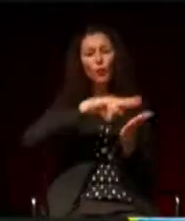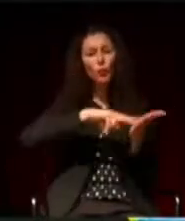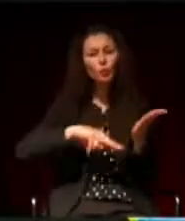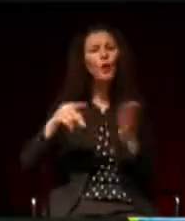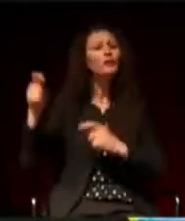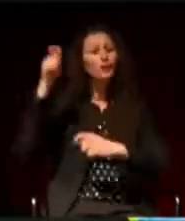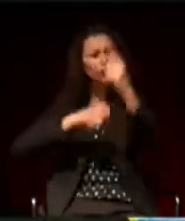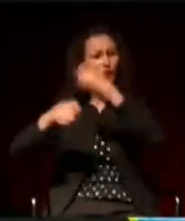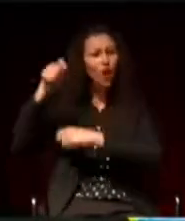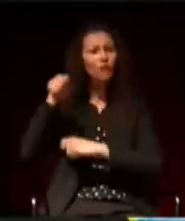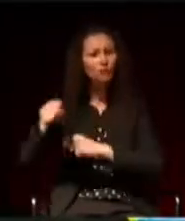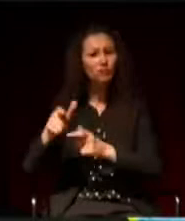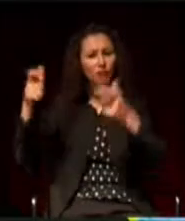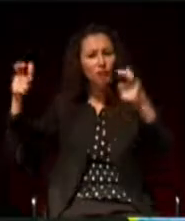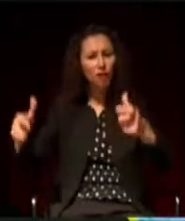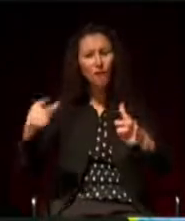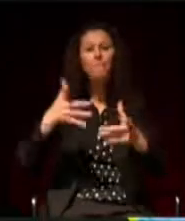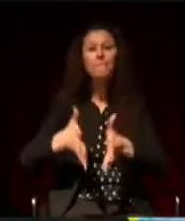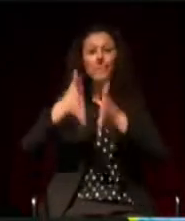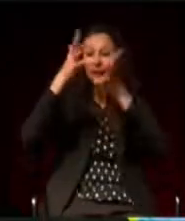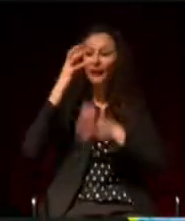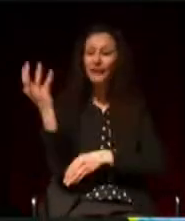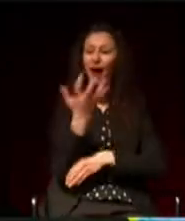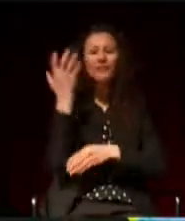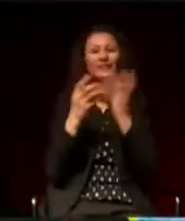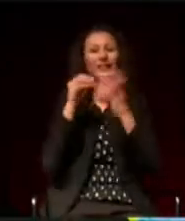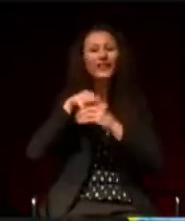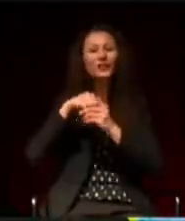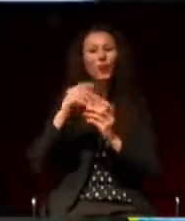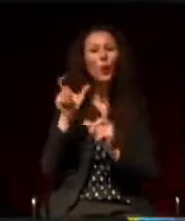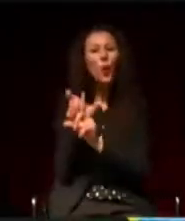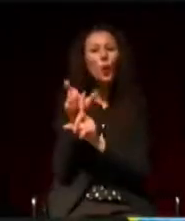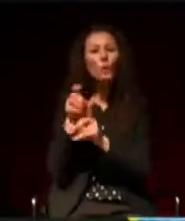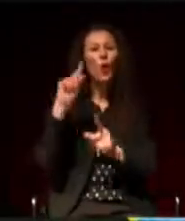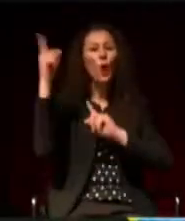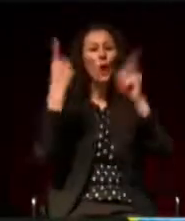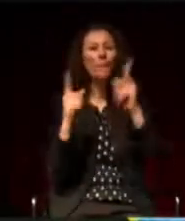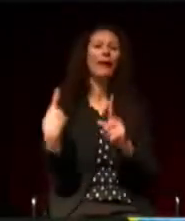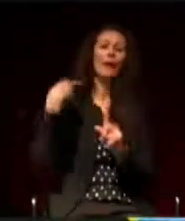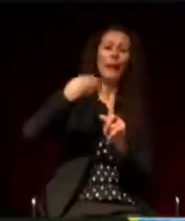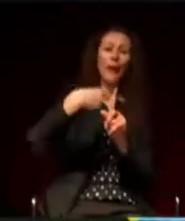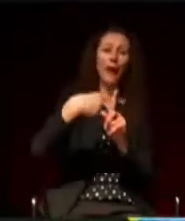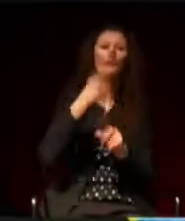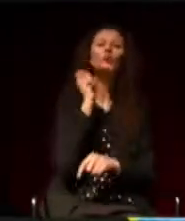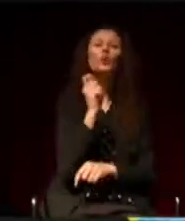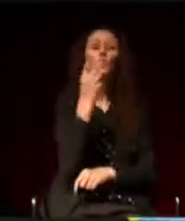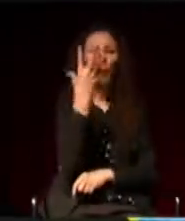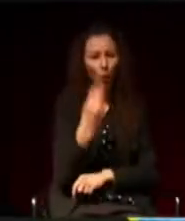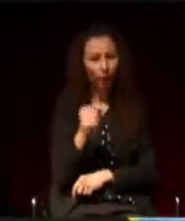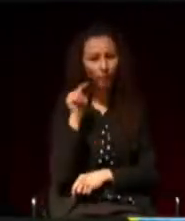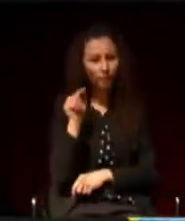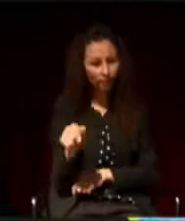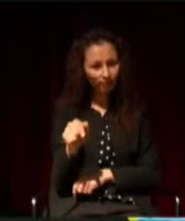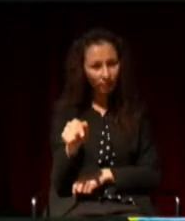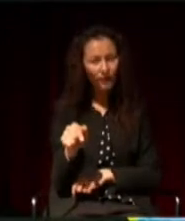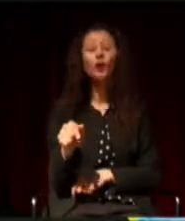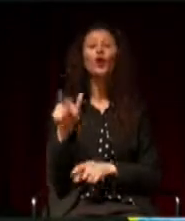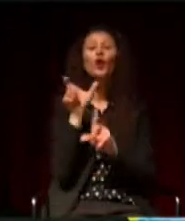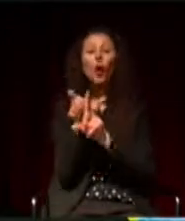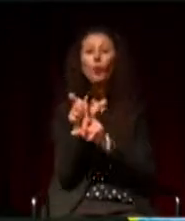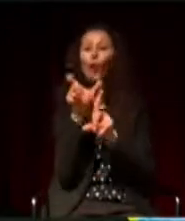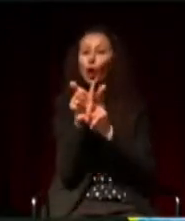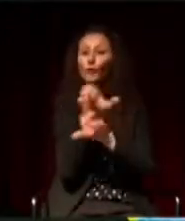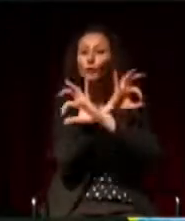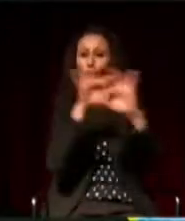yapıların toplam inşaat alanına binaların yangından korunması hakkında yönetmelik gereğince ilave olarak yapılması zorunlu olan korunumlu